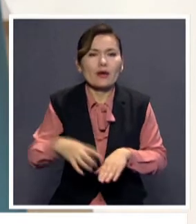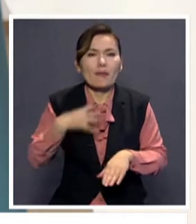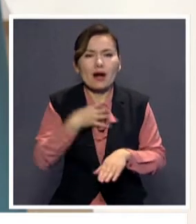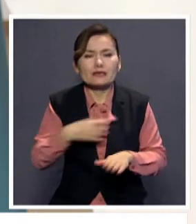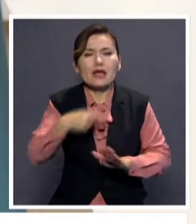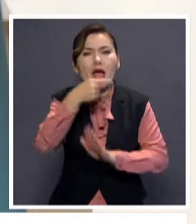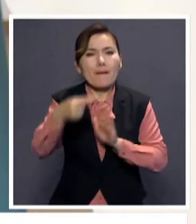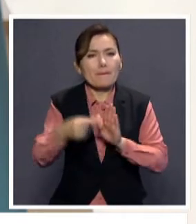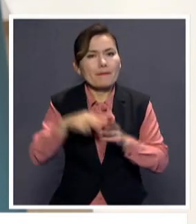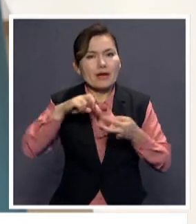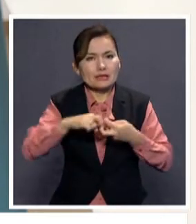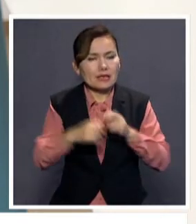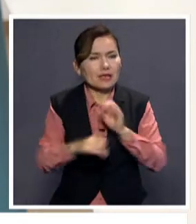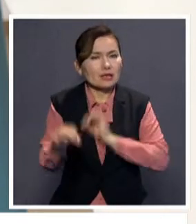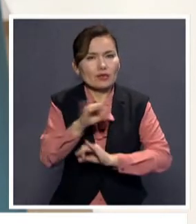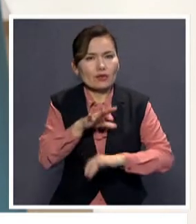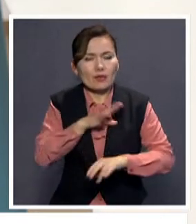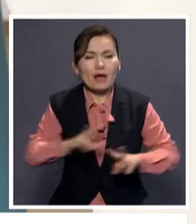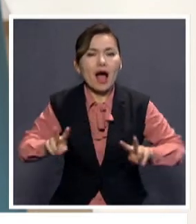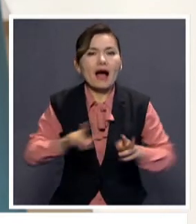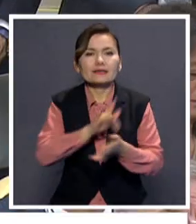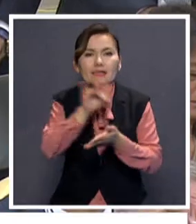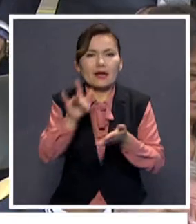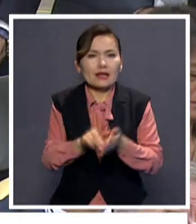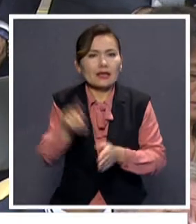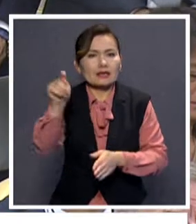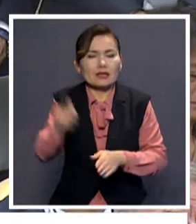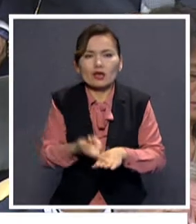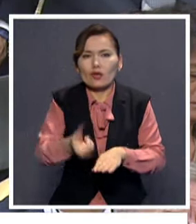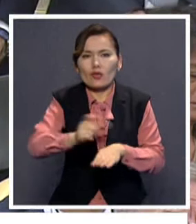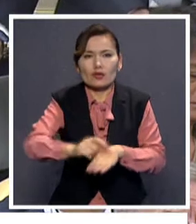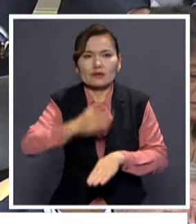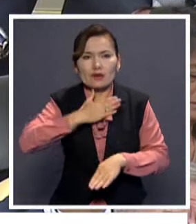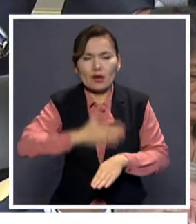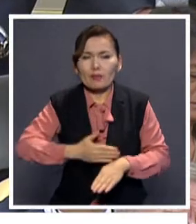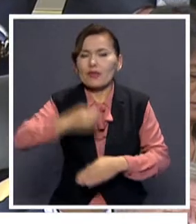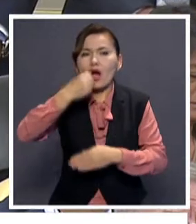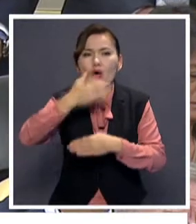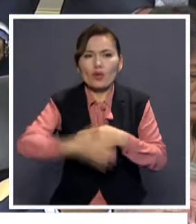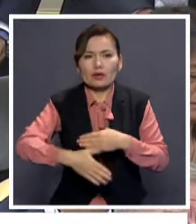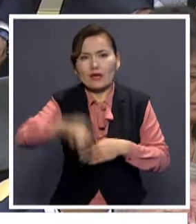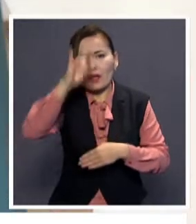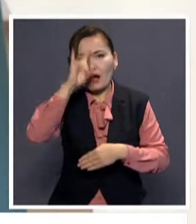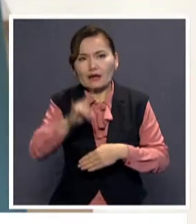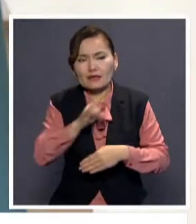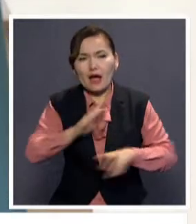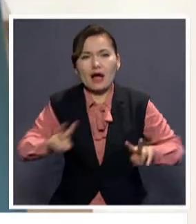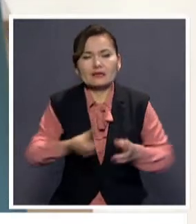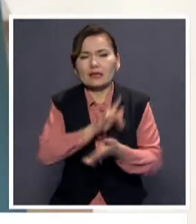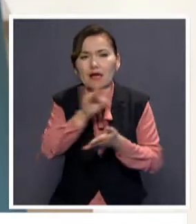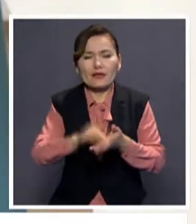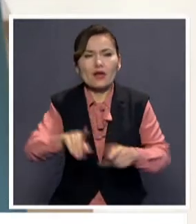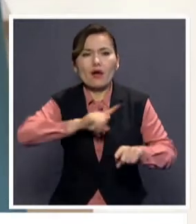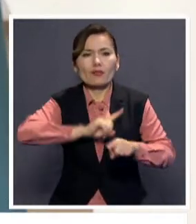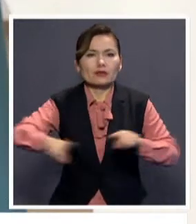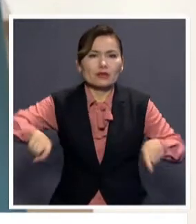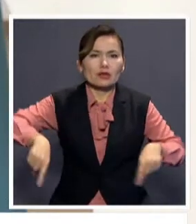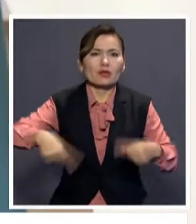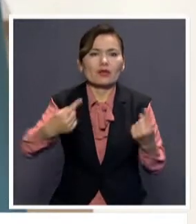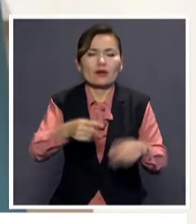да келгенім үшін қуаныштымын. Меніңше, Орталық Азияда Астанадай қарқында жылдамдықпен өзгеріп, жаңғыра түскен қала жоқ. Көзқарасы